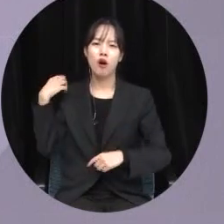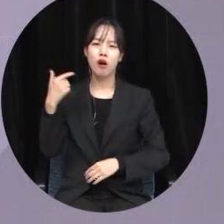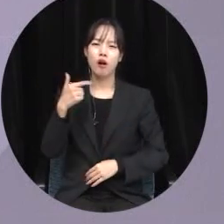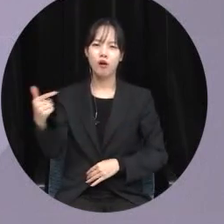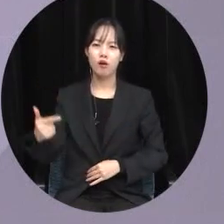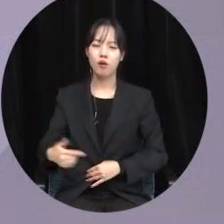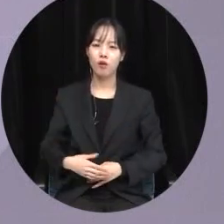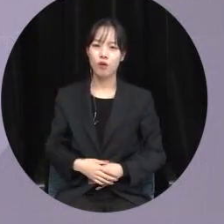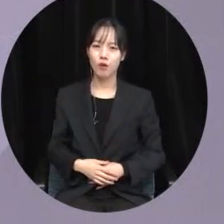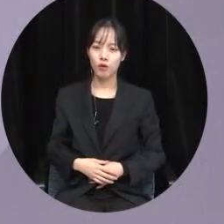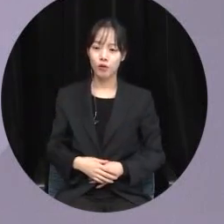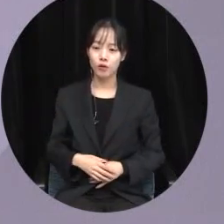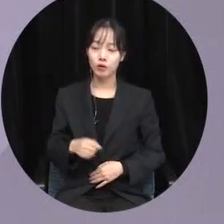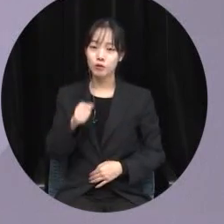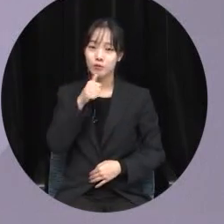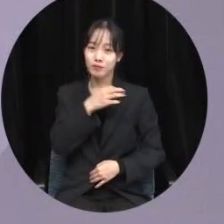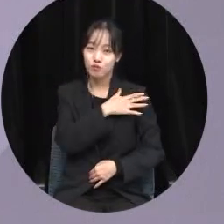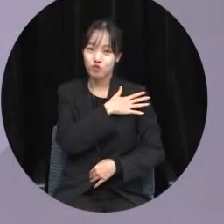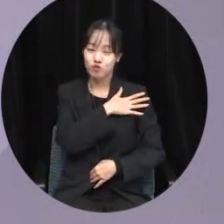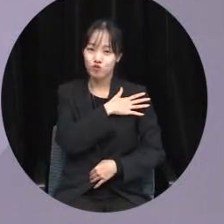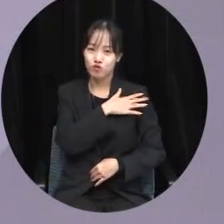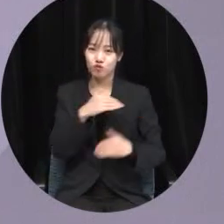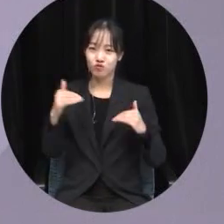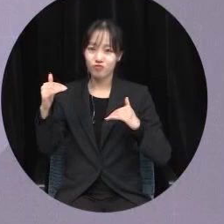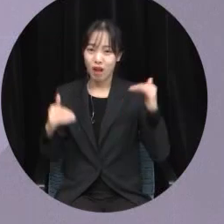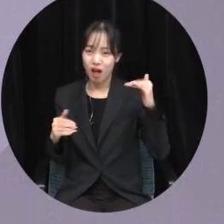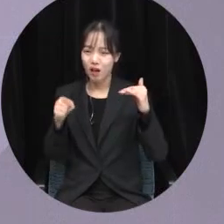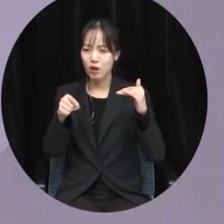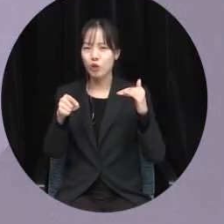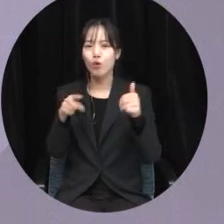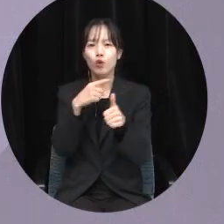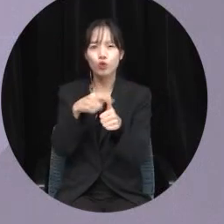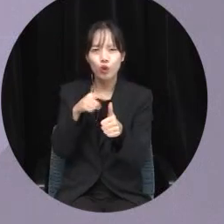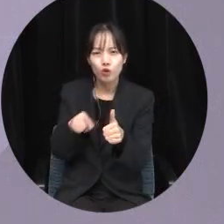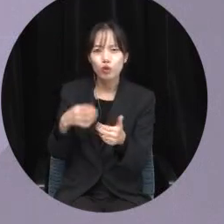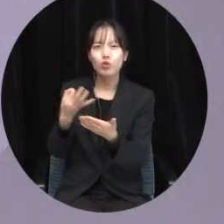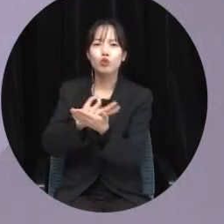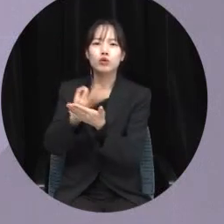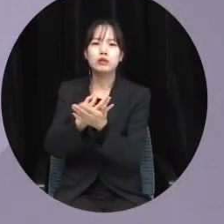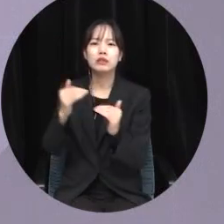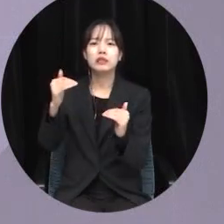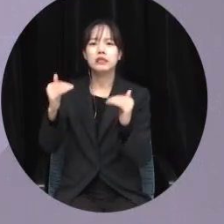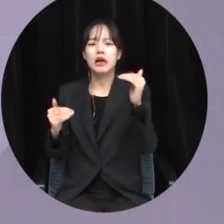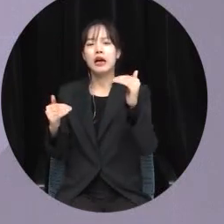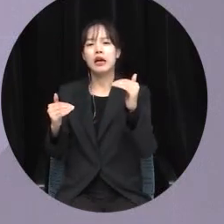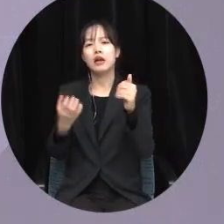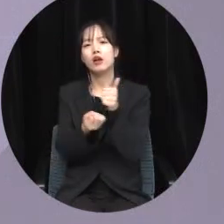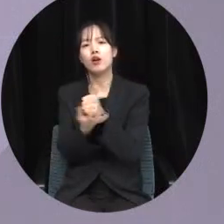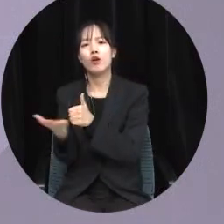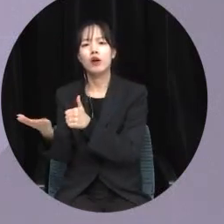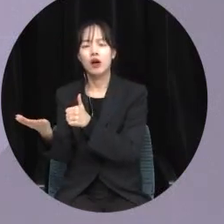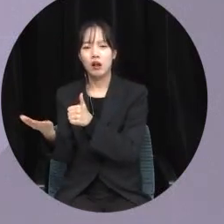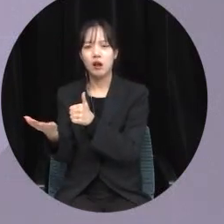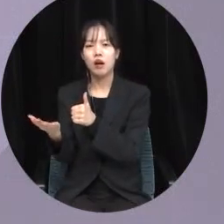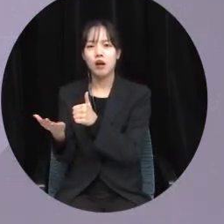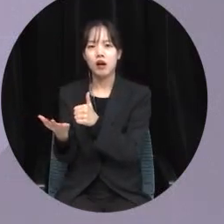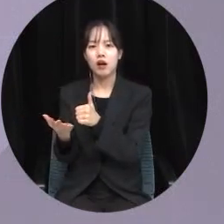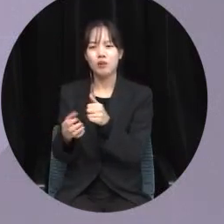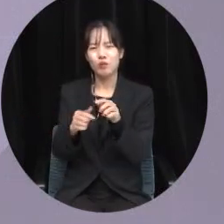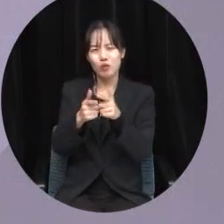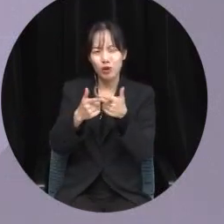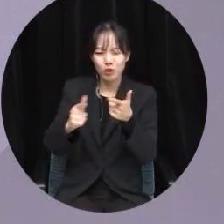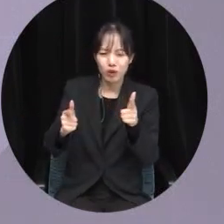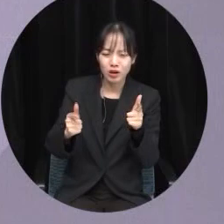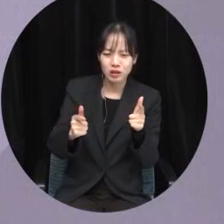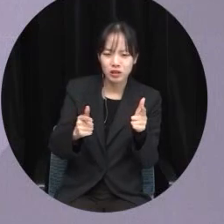특히 빈부격차는 교육과 소득, 건강의 격차로 이어지고 빈곤의 대물림, 불평등을 심화시키는 악순환을